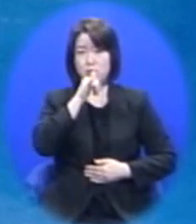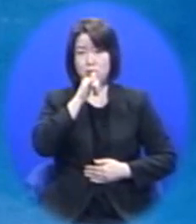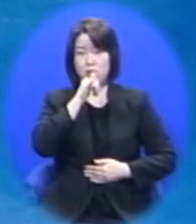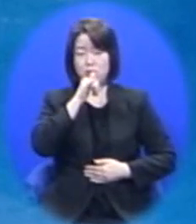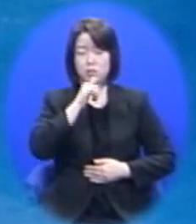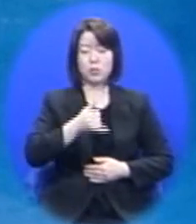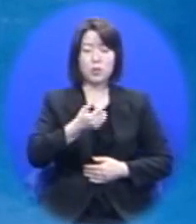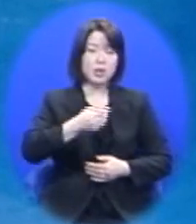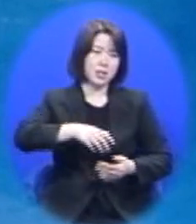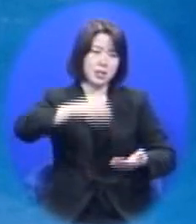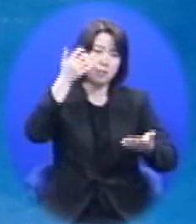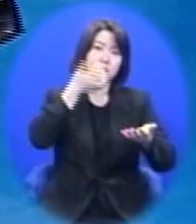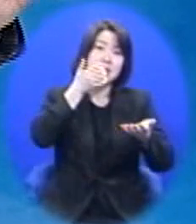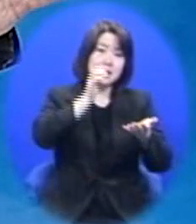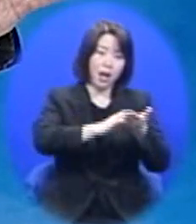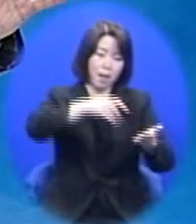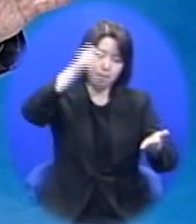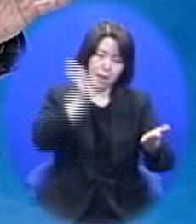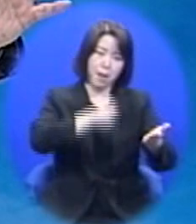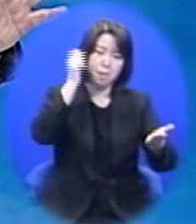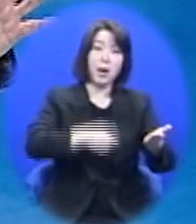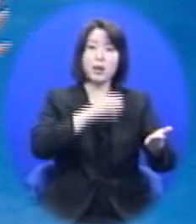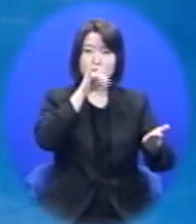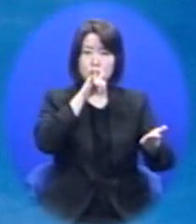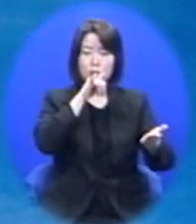내리칩니다. 그리고 물은 나왔어요.